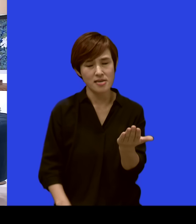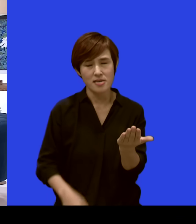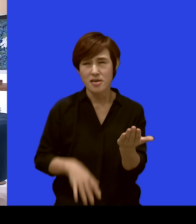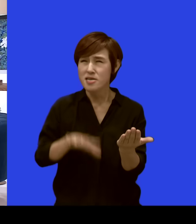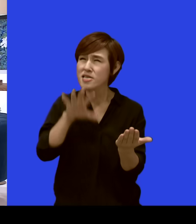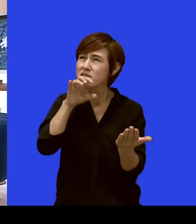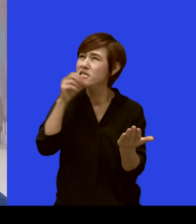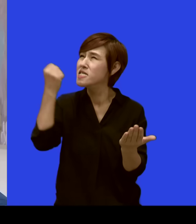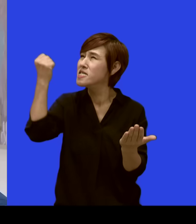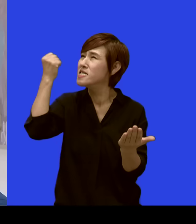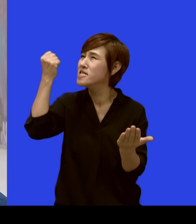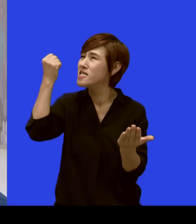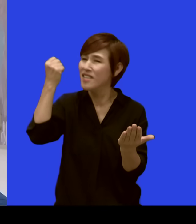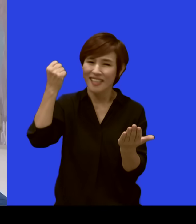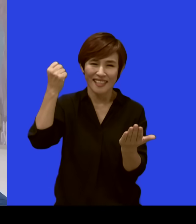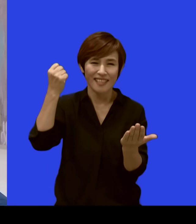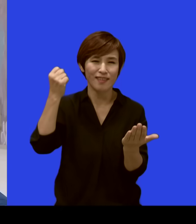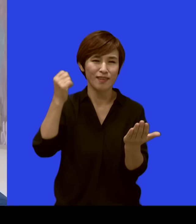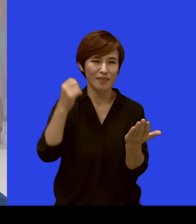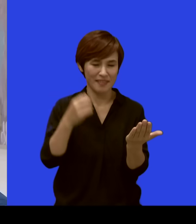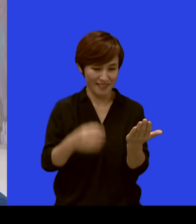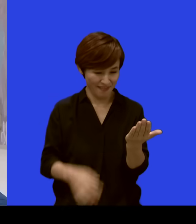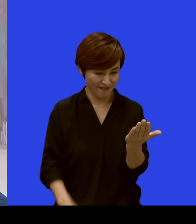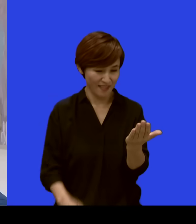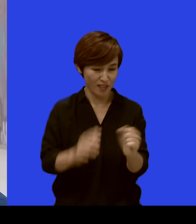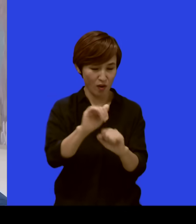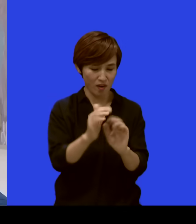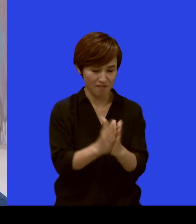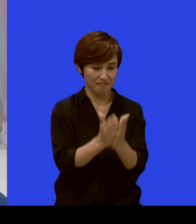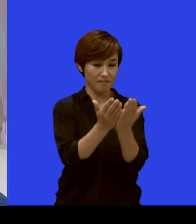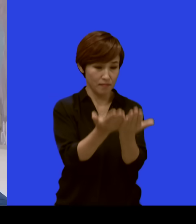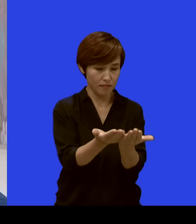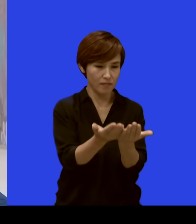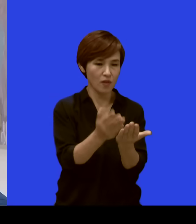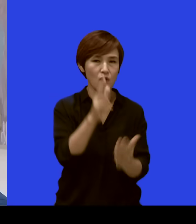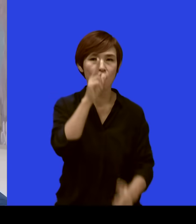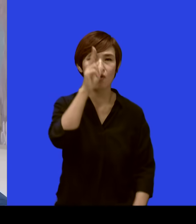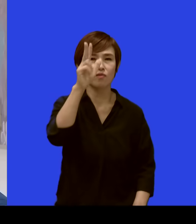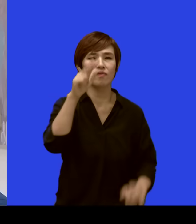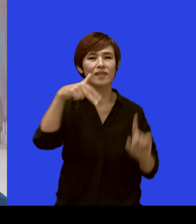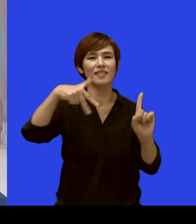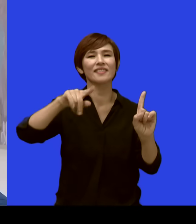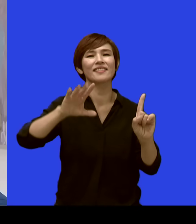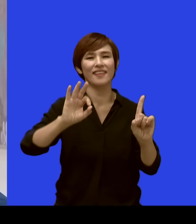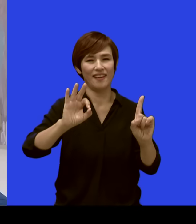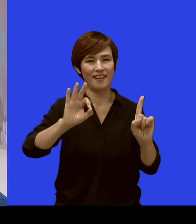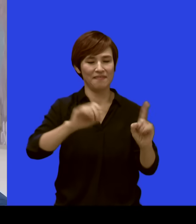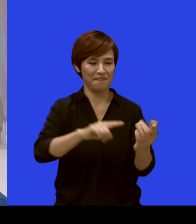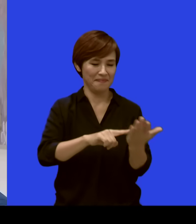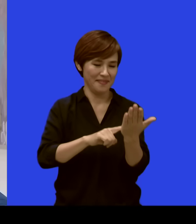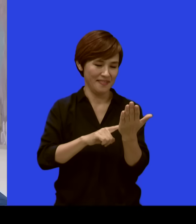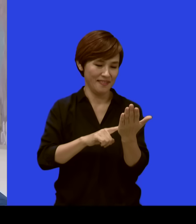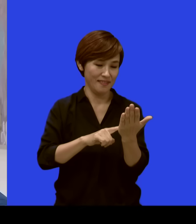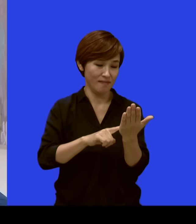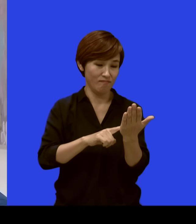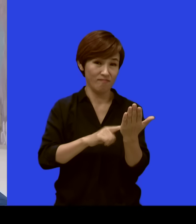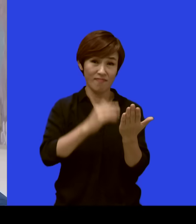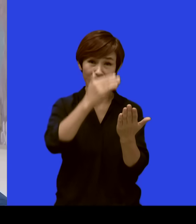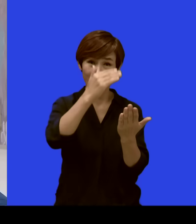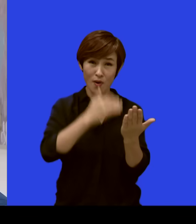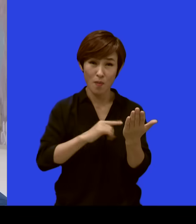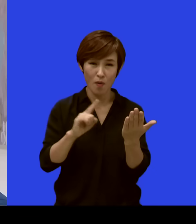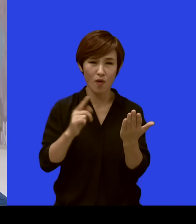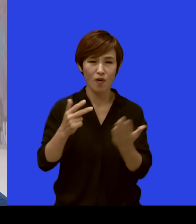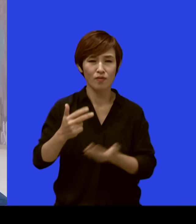가득 차고. 그런데 이제 툭 성경을 넘겼는데 여호수아 1장이 탁 펴졌어요. 근데 그게 사실은 여러분 보시면 알지만